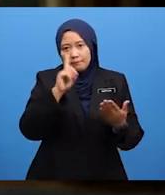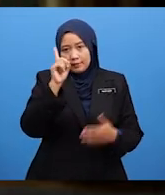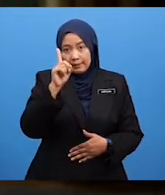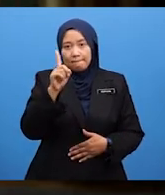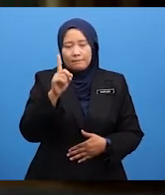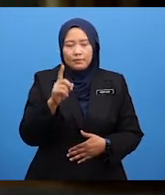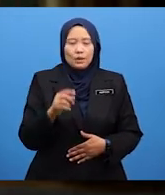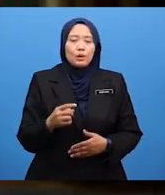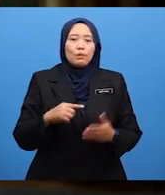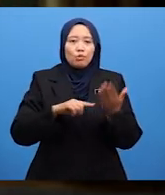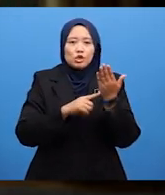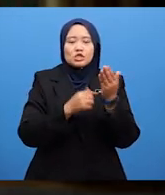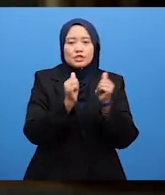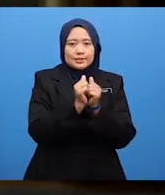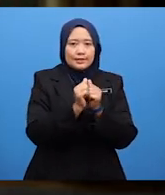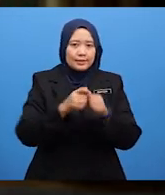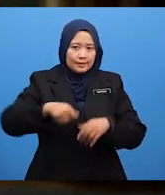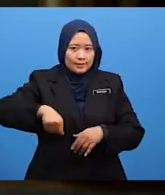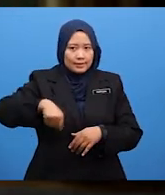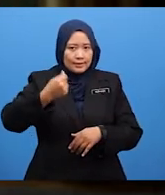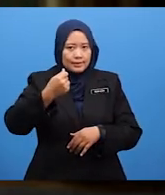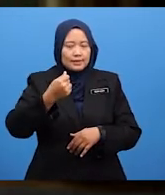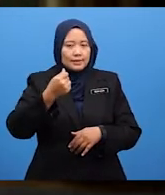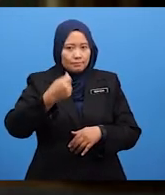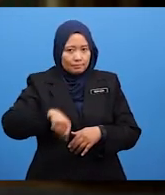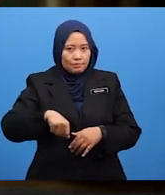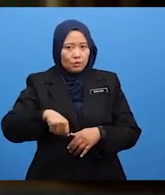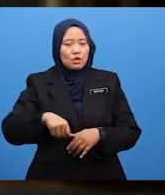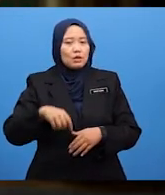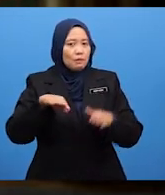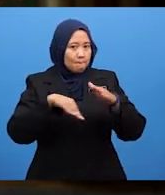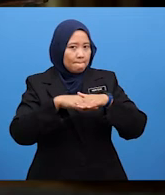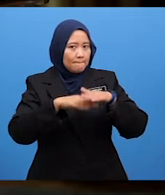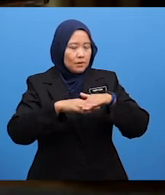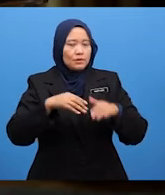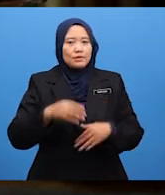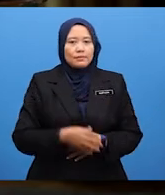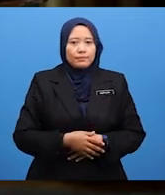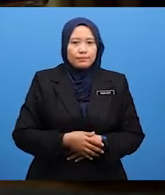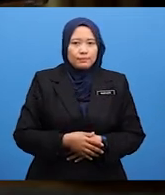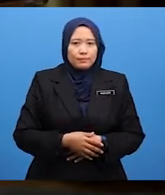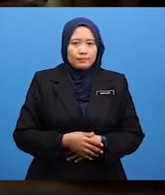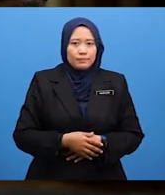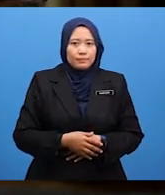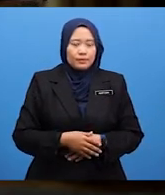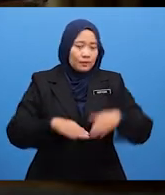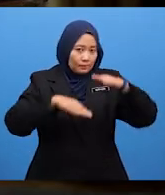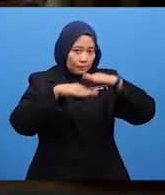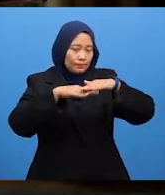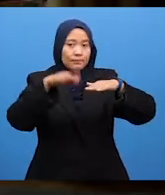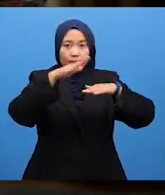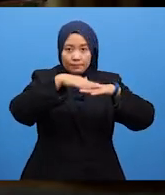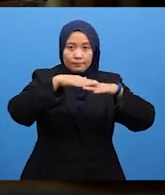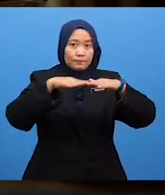dengan petikan silang ataupun not keduanya ke atas dan not ketiganya ke bawah. Jadi dia sentiasa bersilang. Seperti kita main